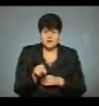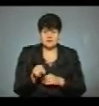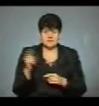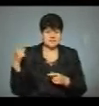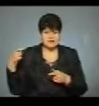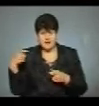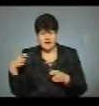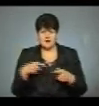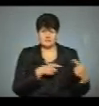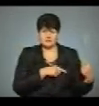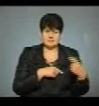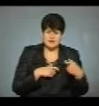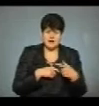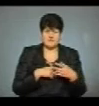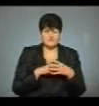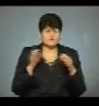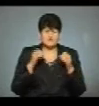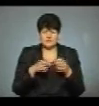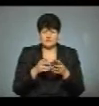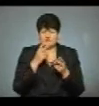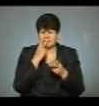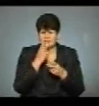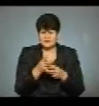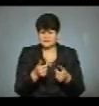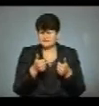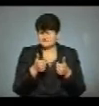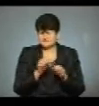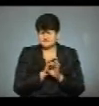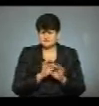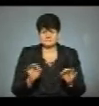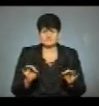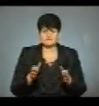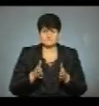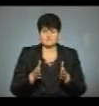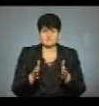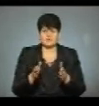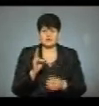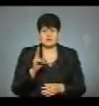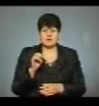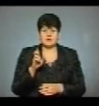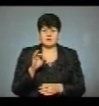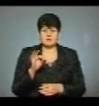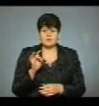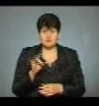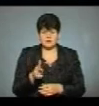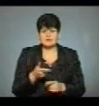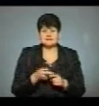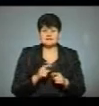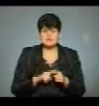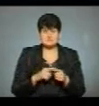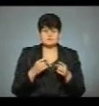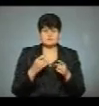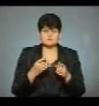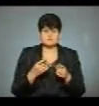там лупить, що світиться, освіщається, якби, та дорога. Кібор – це є звичайна людина. Кібор для мене –